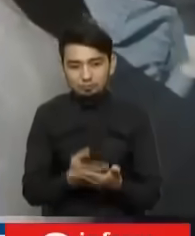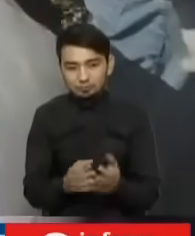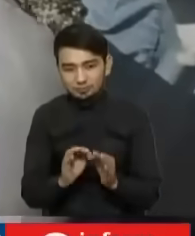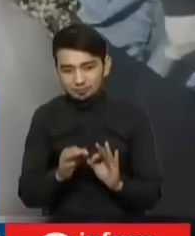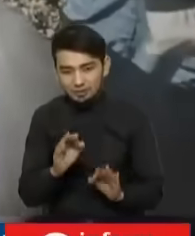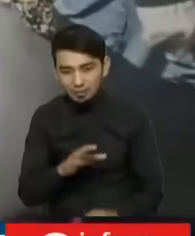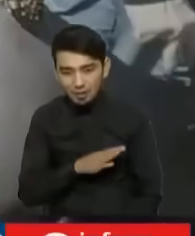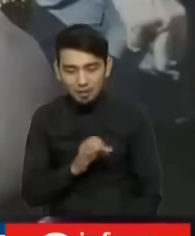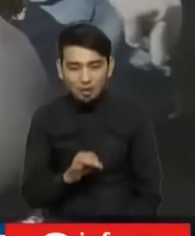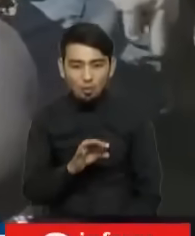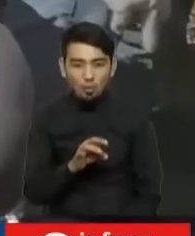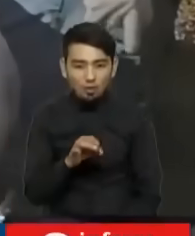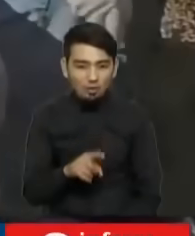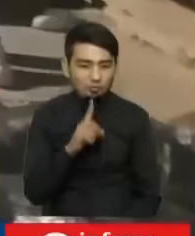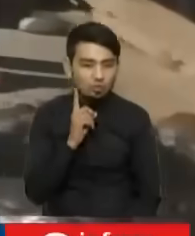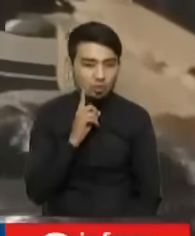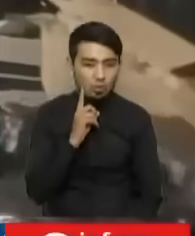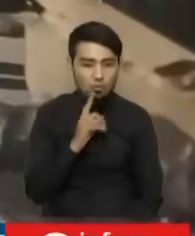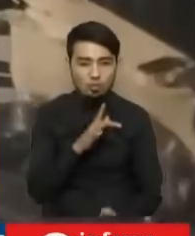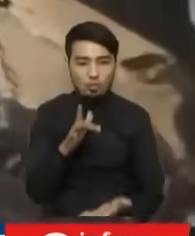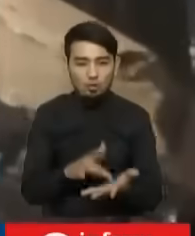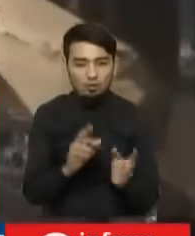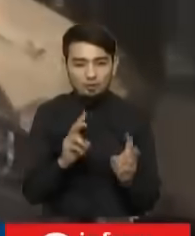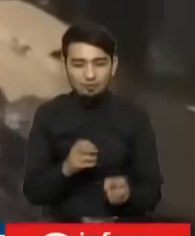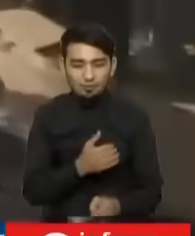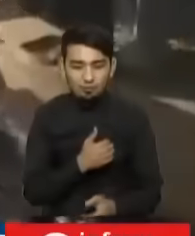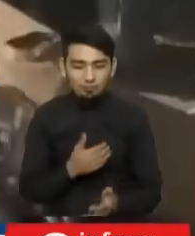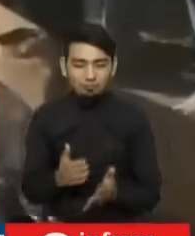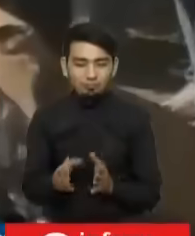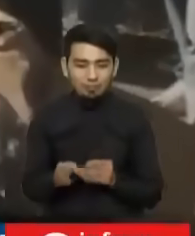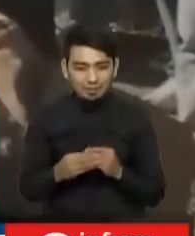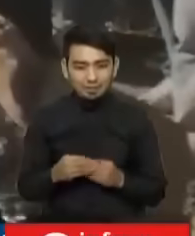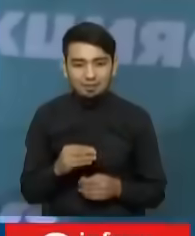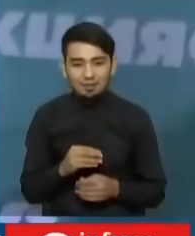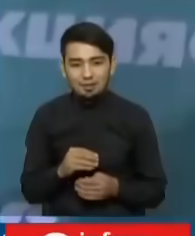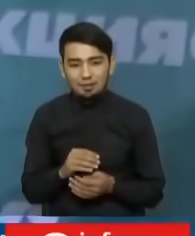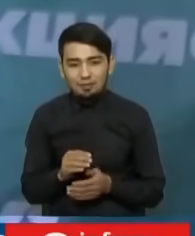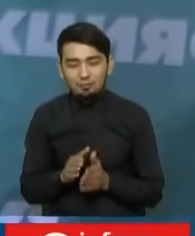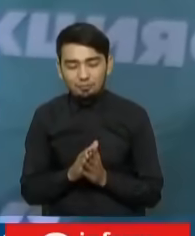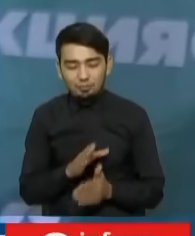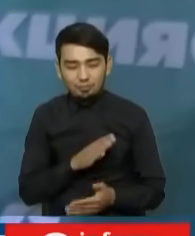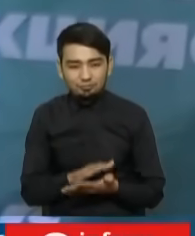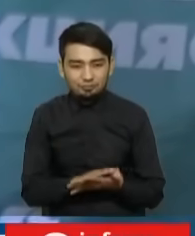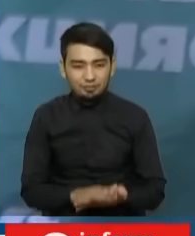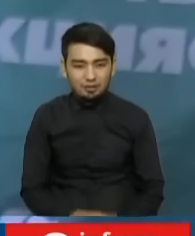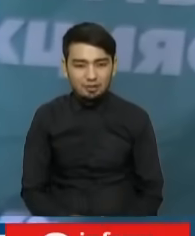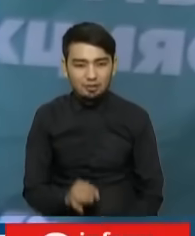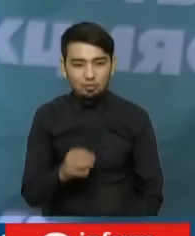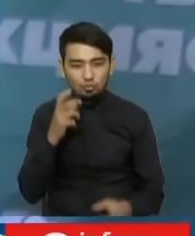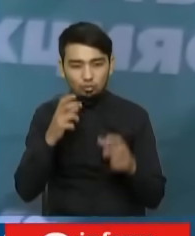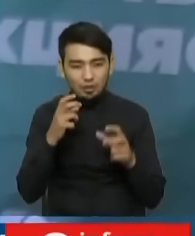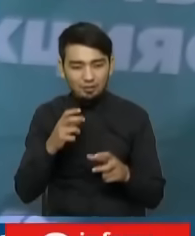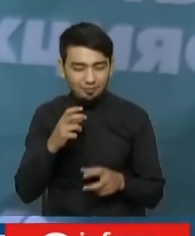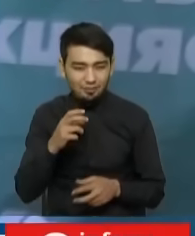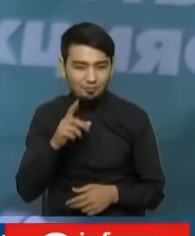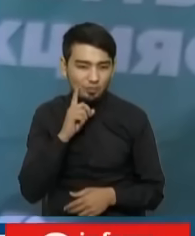Оралдың жасыл қала статусын сақтауға бірлесе үлес қосуға шақырды. Бүгінгі акцияға студент жастар белсенді